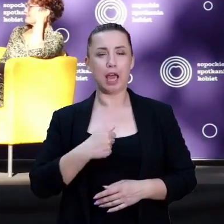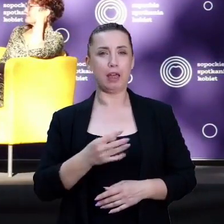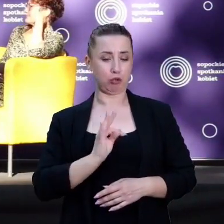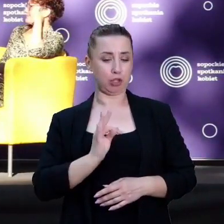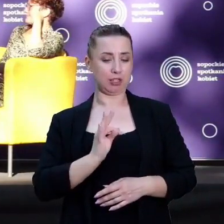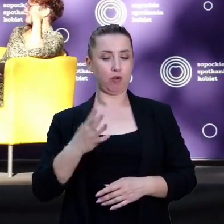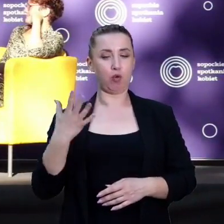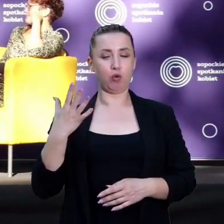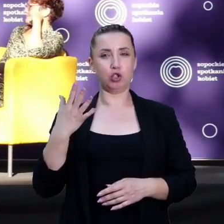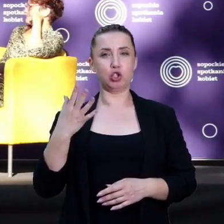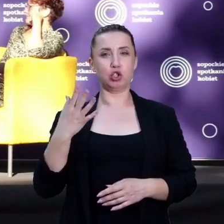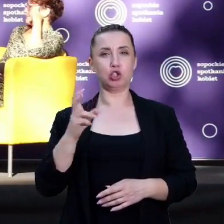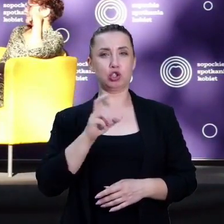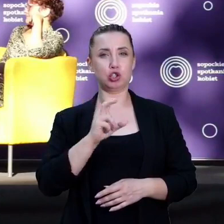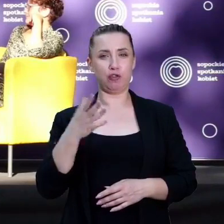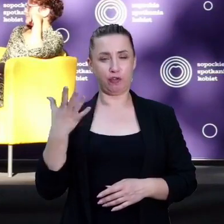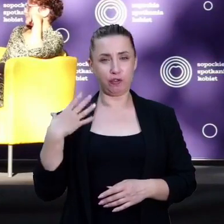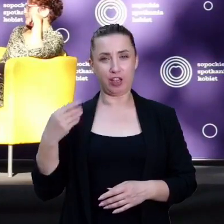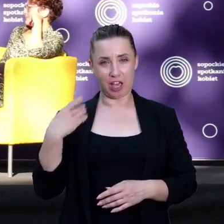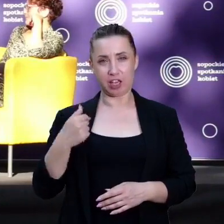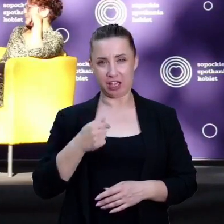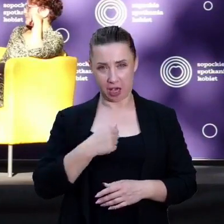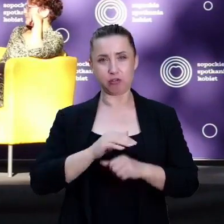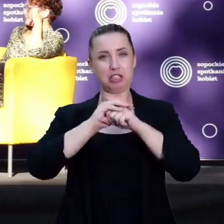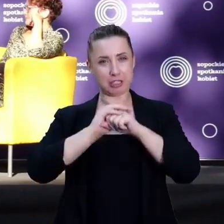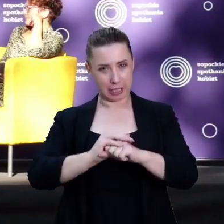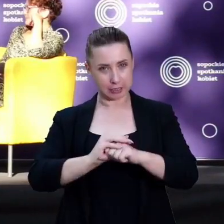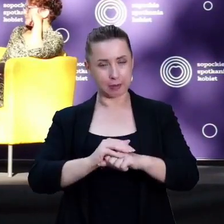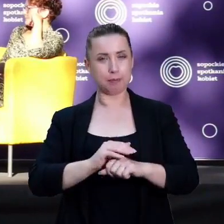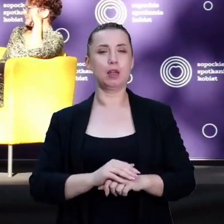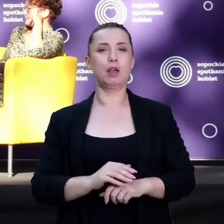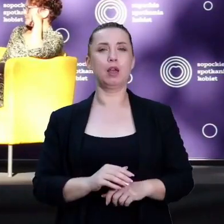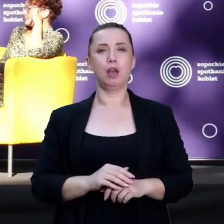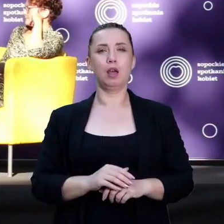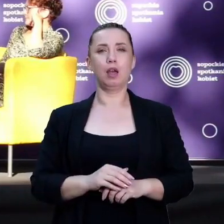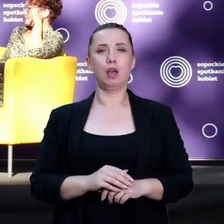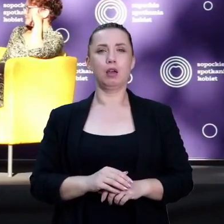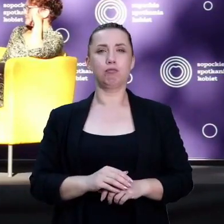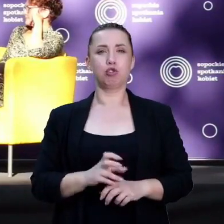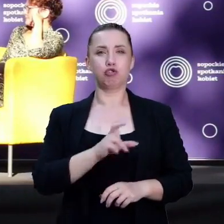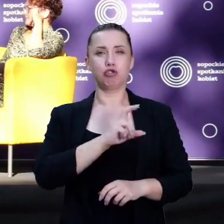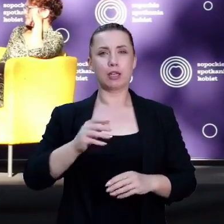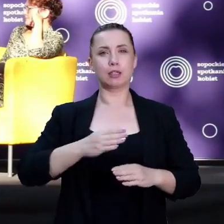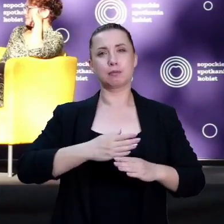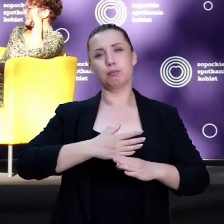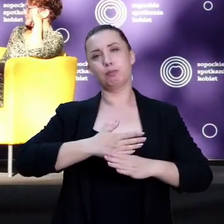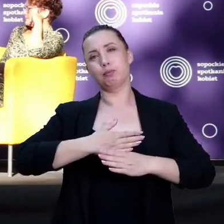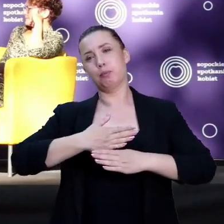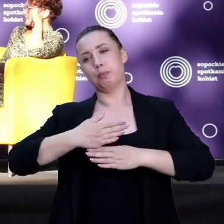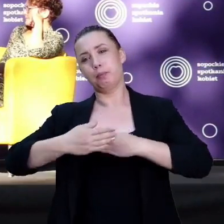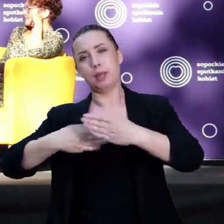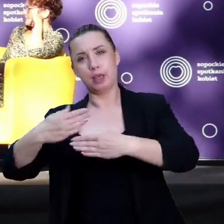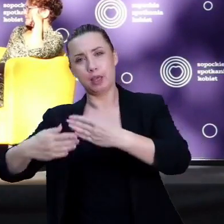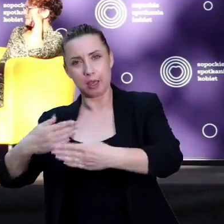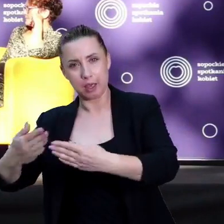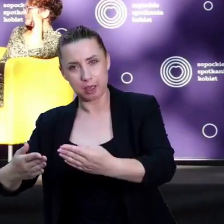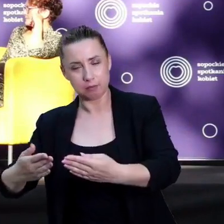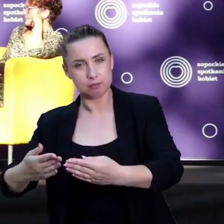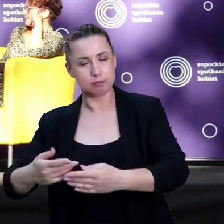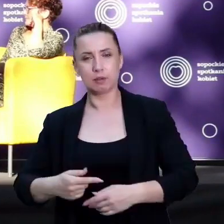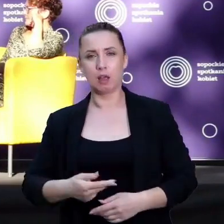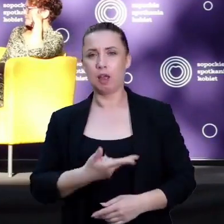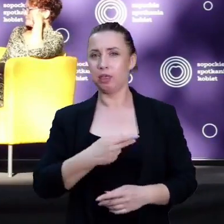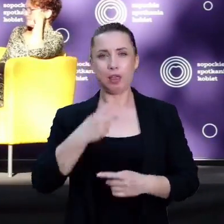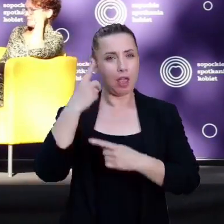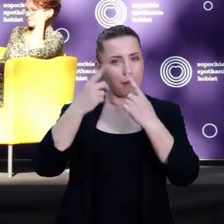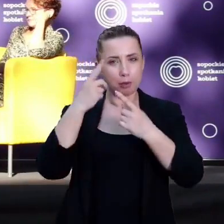upływem się bardzo godzę. Tak myślę, że tak po prostu jest, że ten czas płynie i że jeżeli nie myślimy o